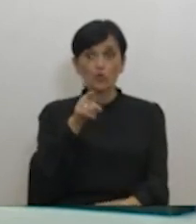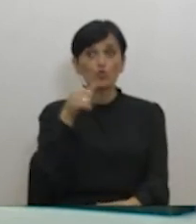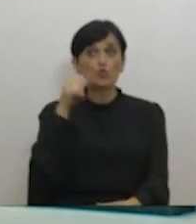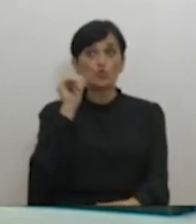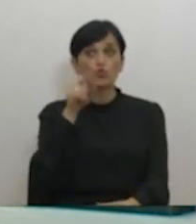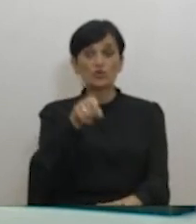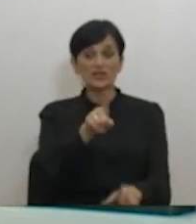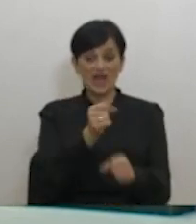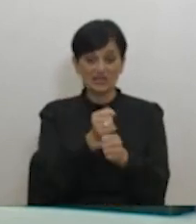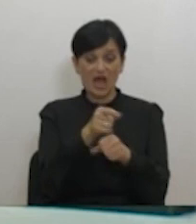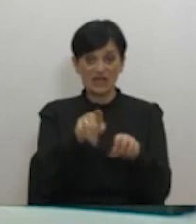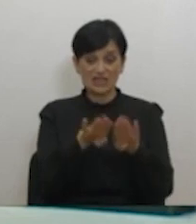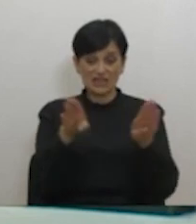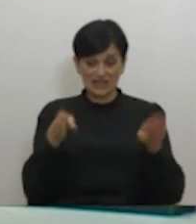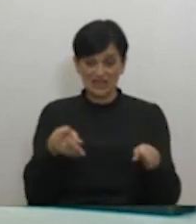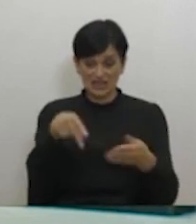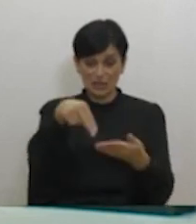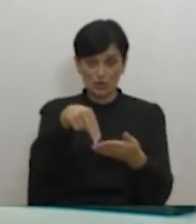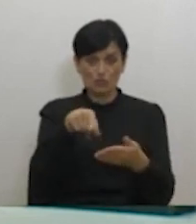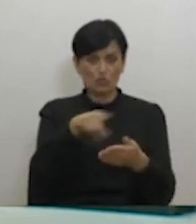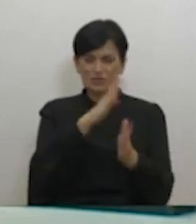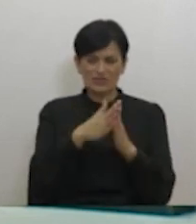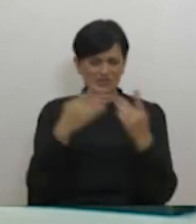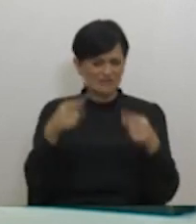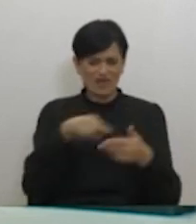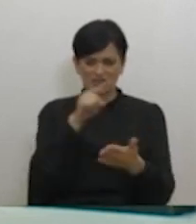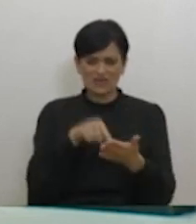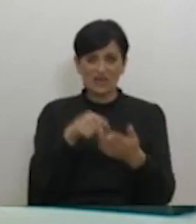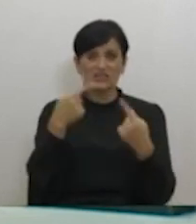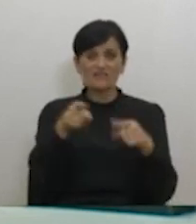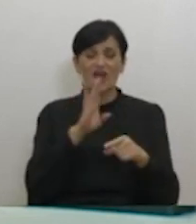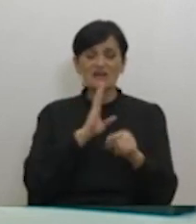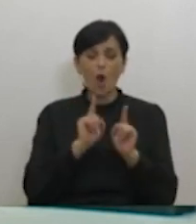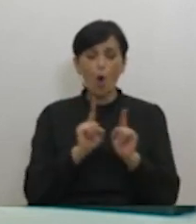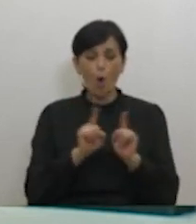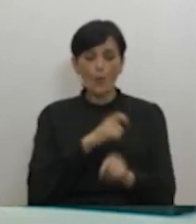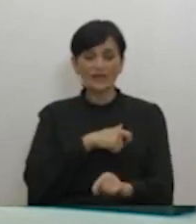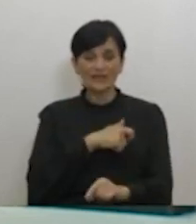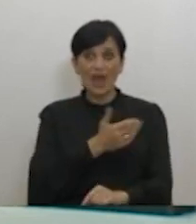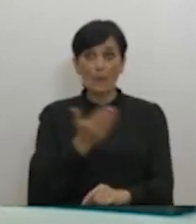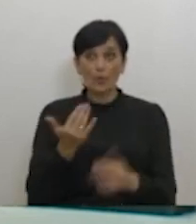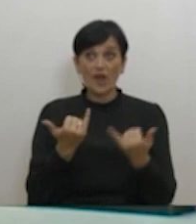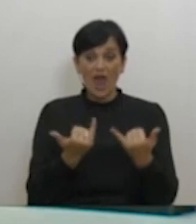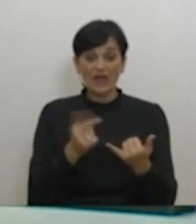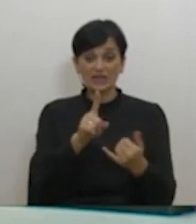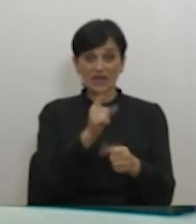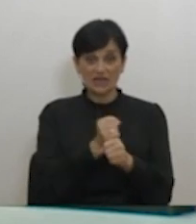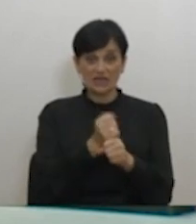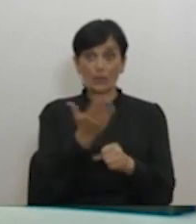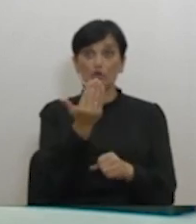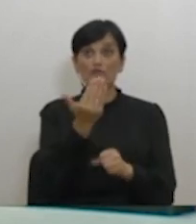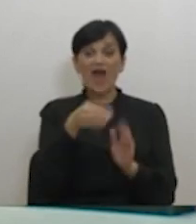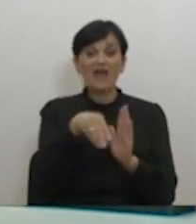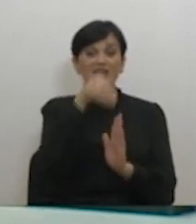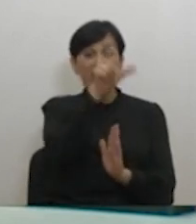რაც იკადრეთ ტრიბუნასთან, ეგ კიდე სხვა საკითხია საერთოდ თქვენ და სხვა ქალმა ოპოზიციონერმა დეპუტატებმა და ეხლა რასაც აგეთ თქვენ ამომრჩევეს